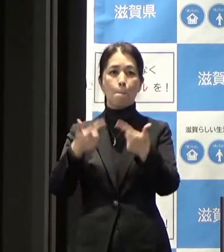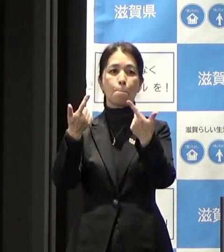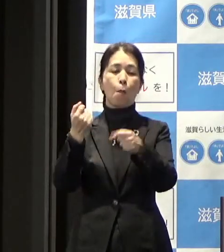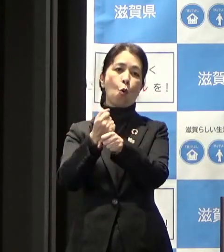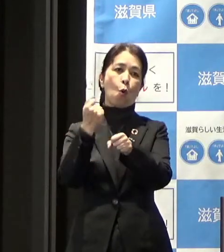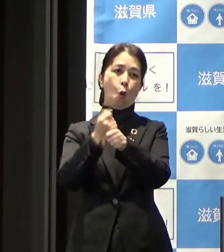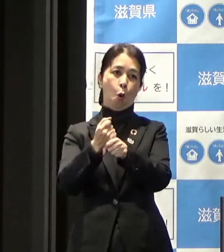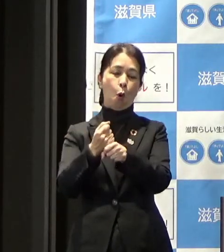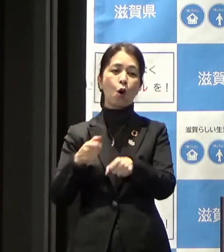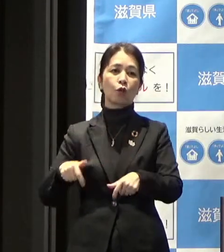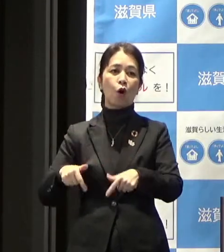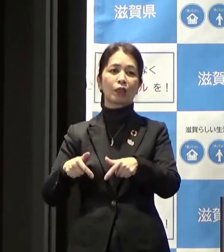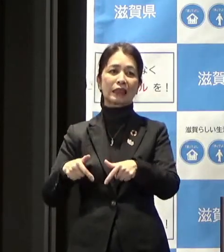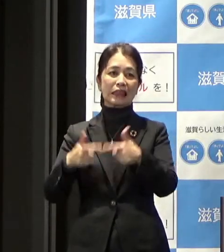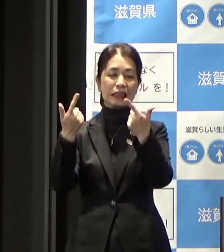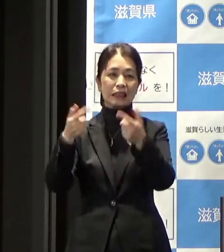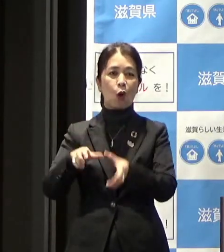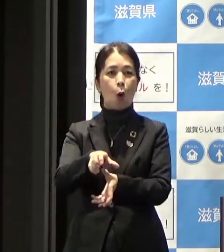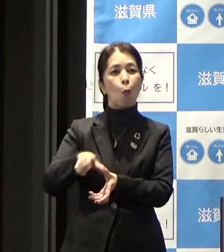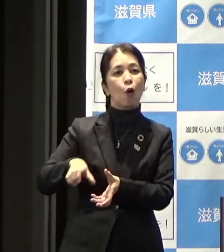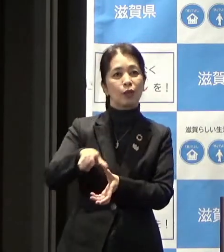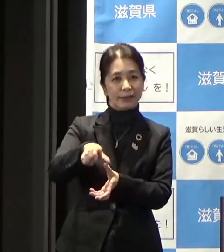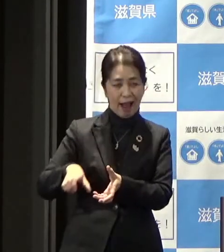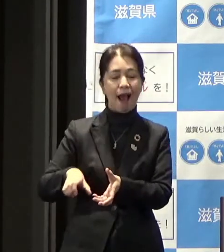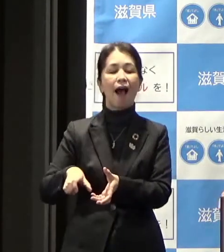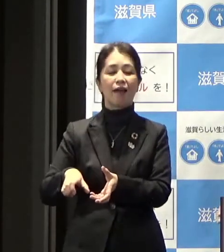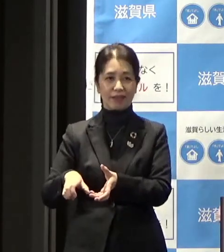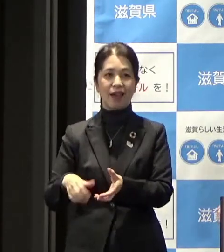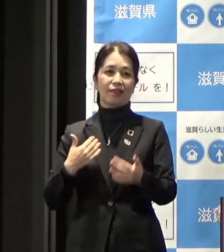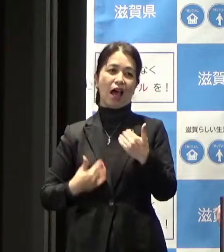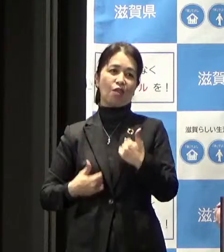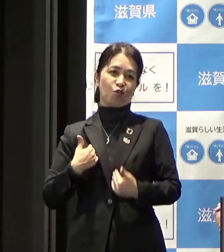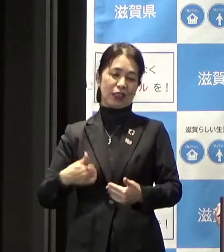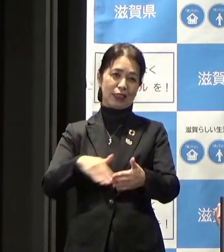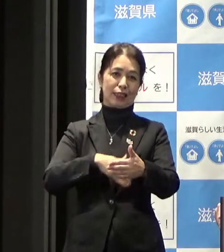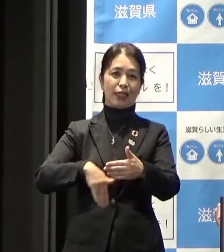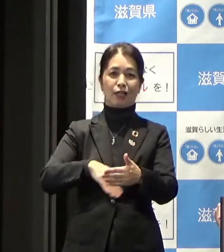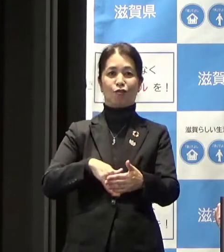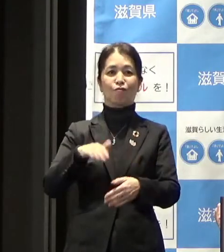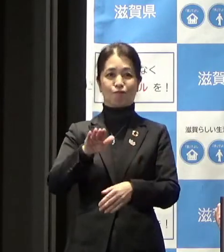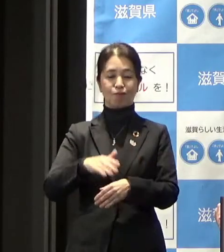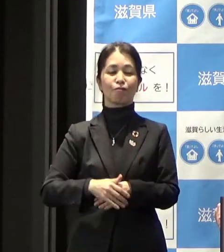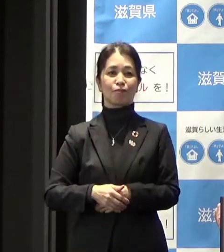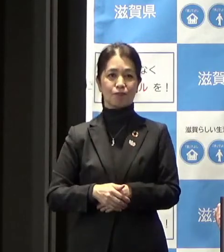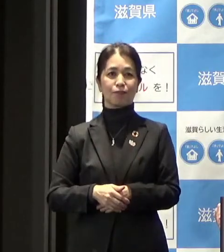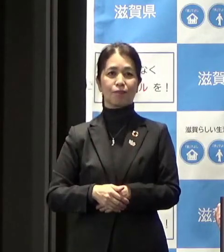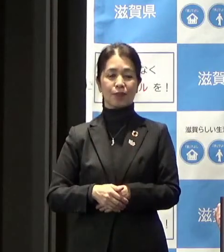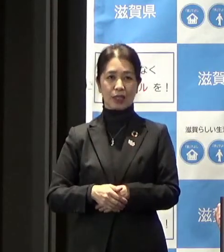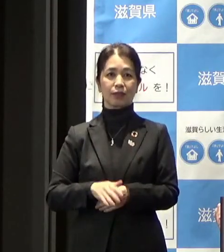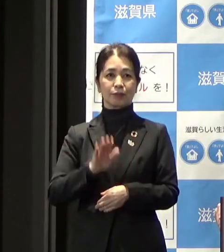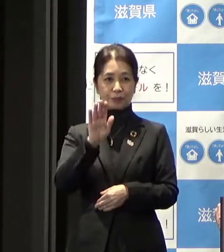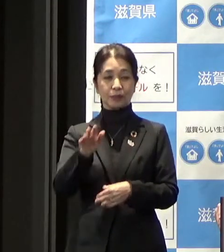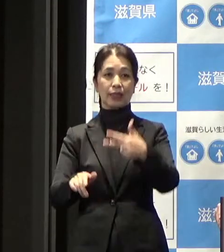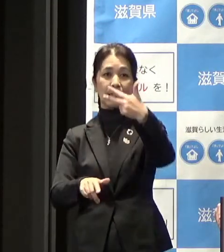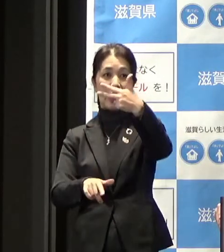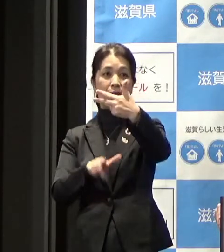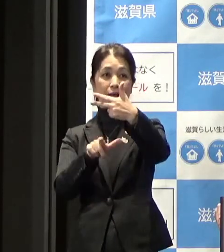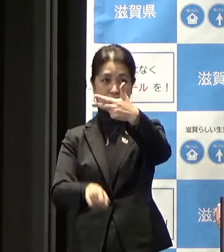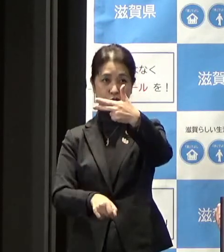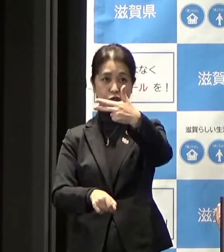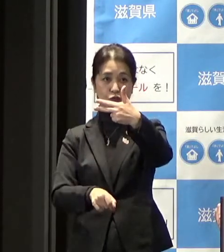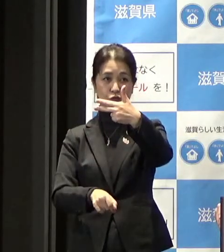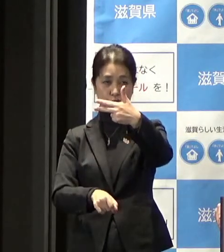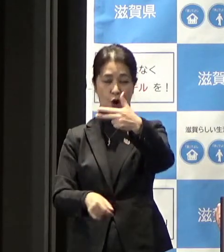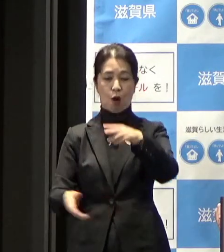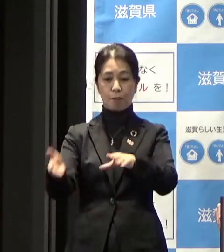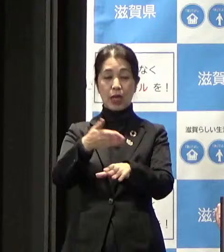など来場者に楽しんでいただける体験が盛りだくさんとなっております。さらには7月に控えております琵琶湖の日40周年